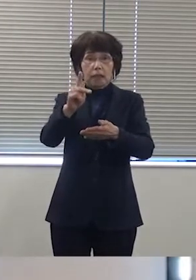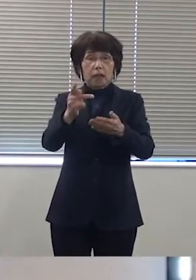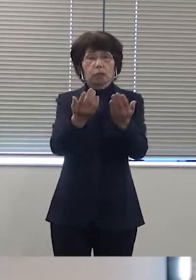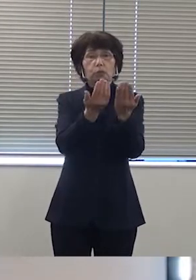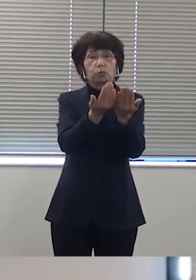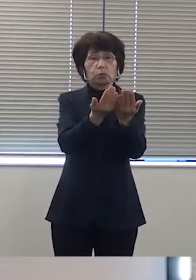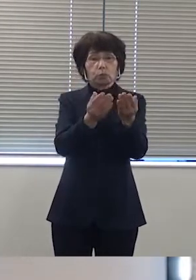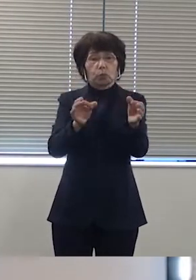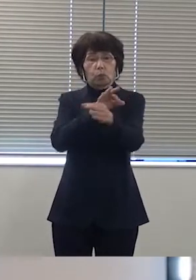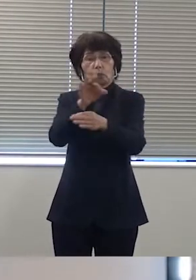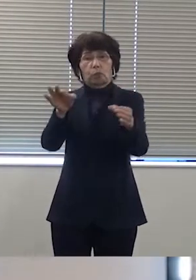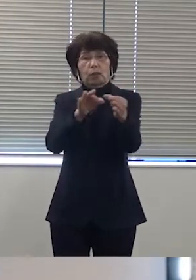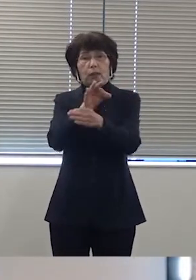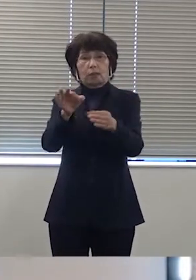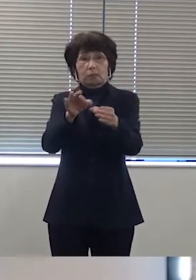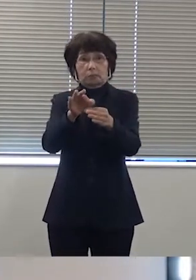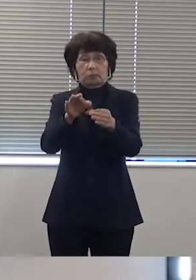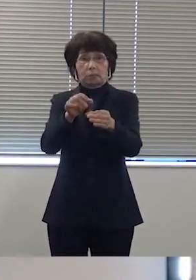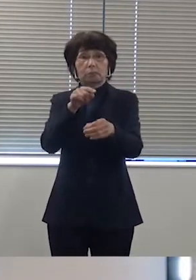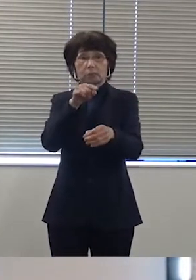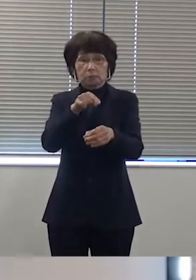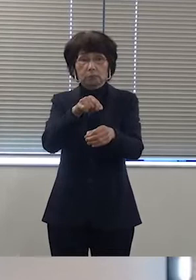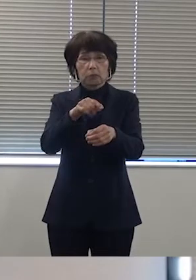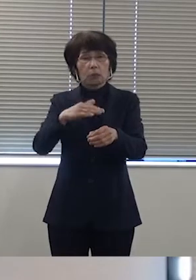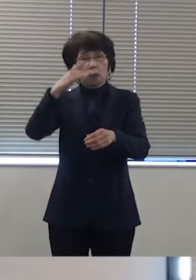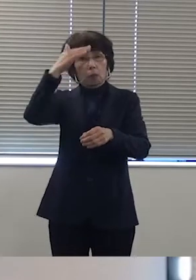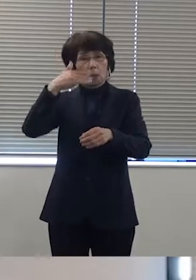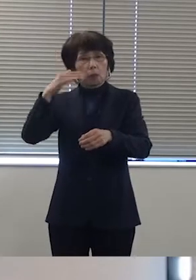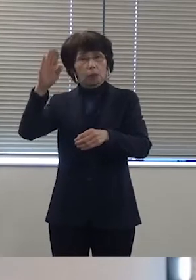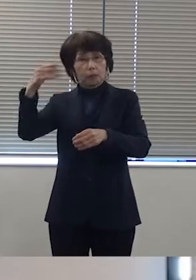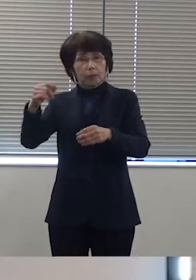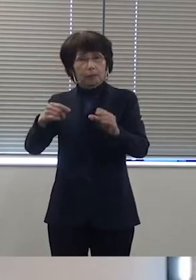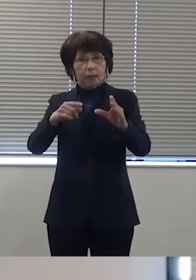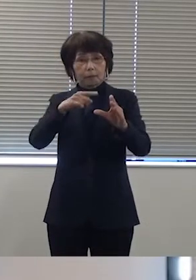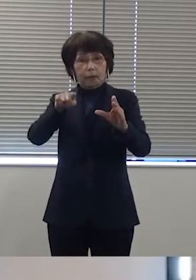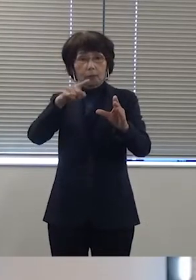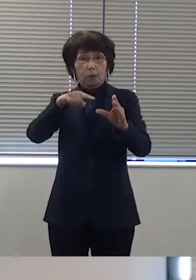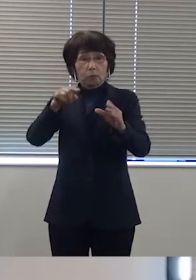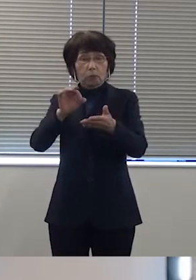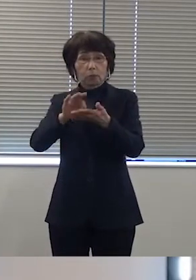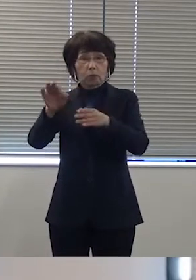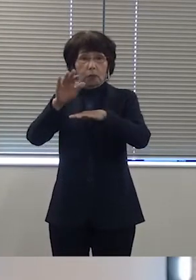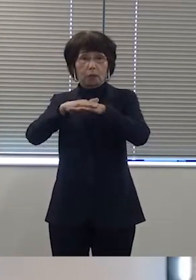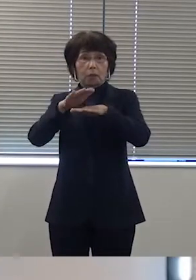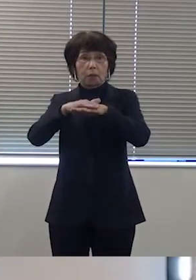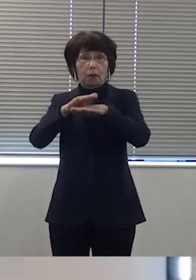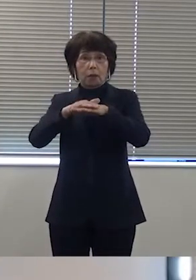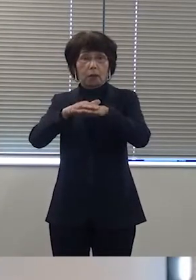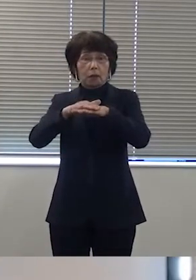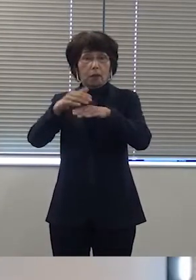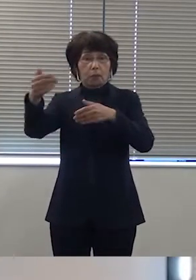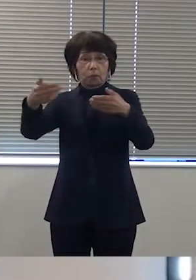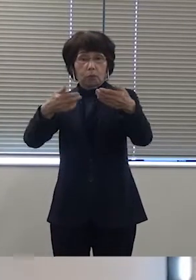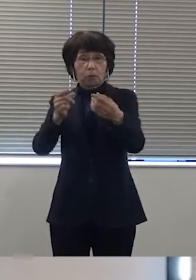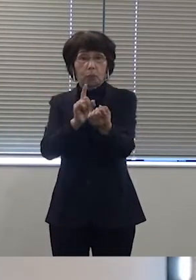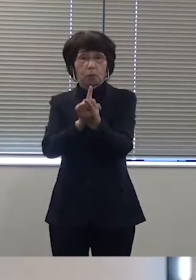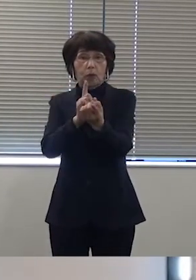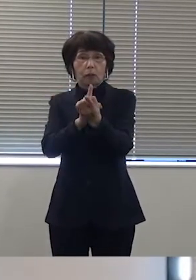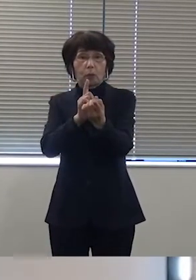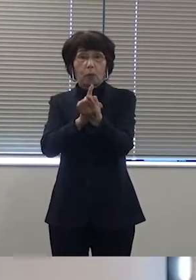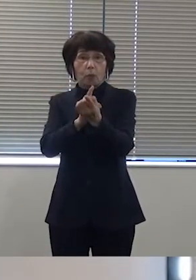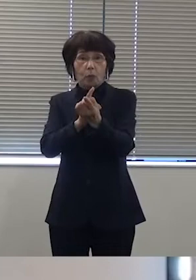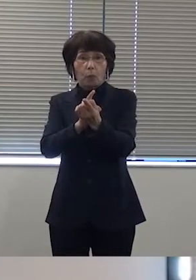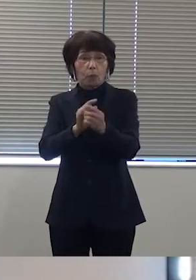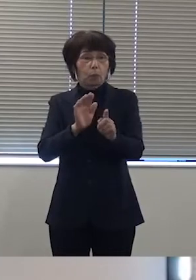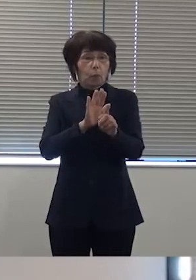は高知県がタブレットの使い方などの問い合わせに対応するためのヘルプデスクを設置いたしますので